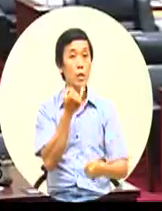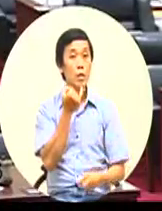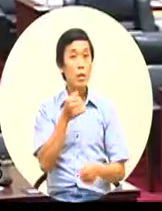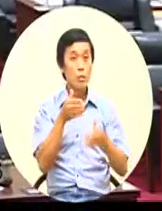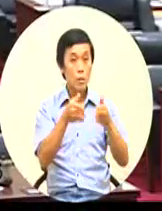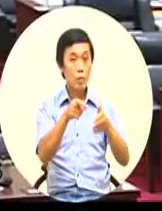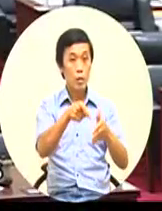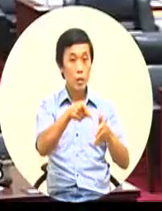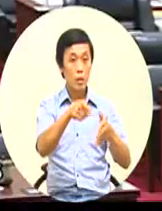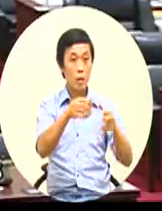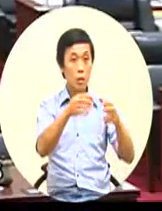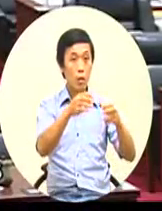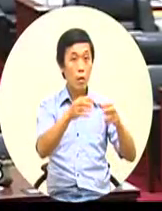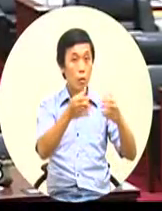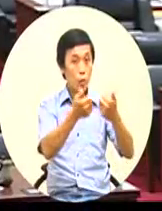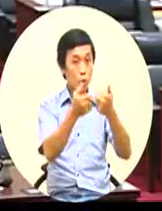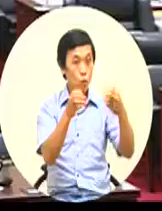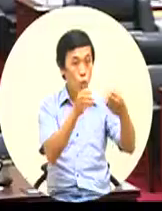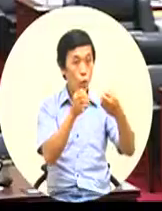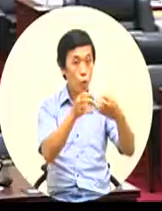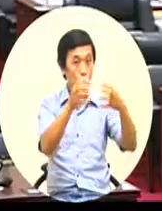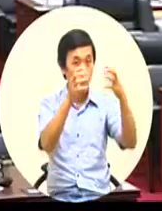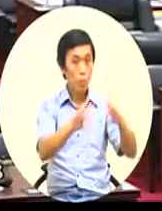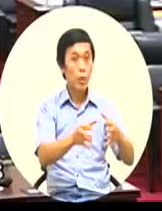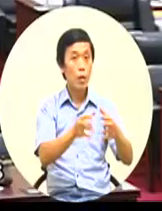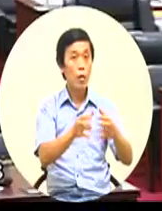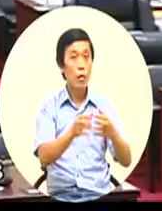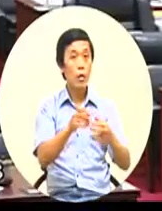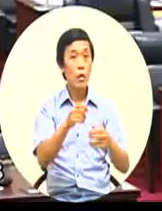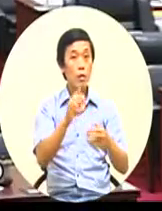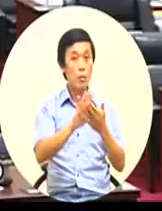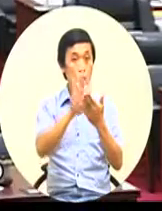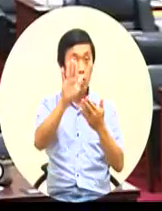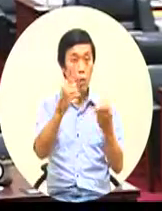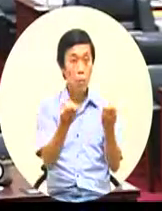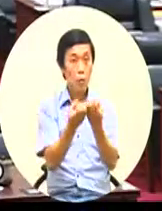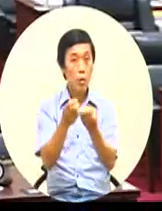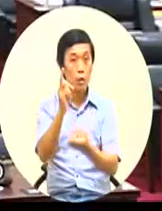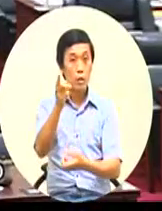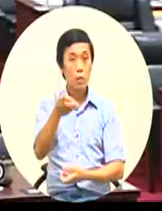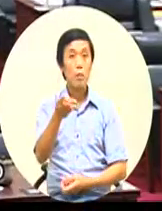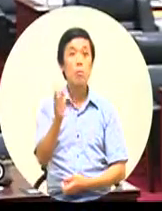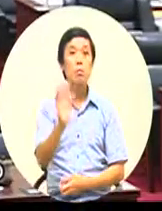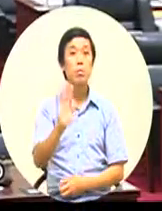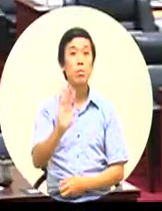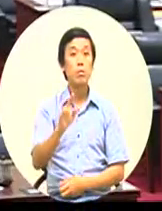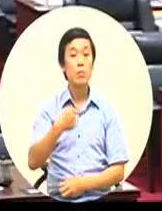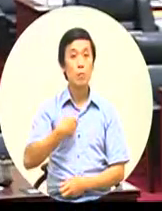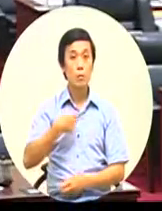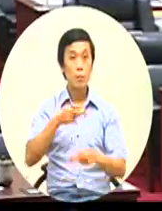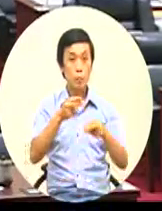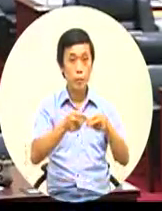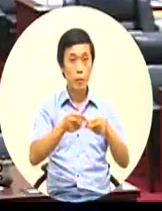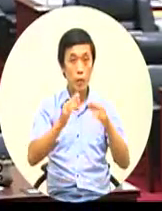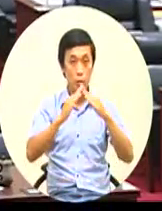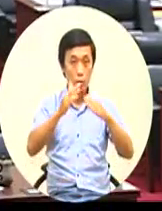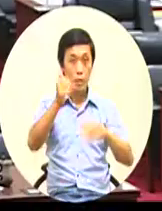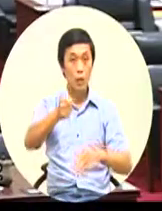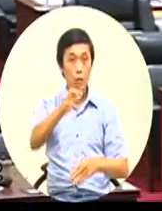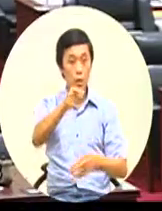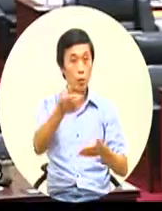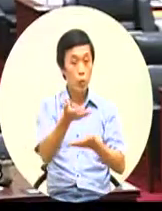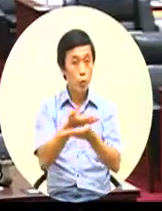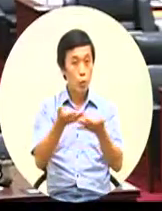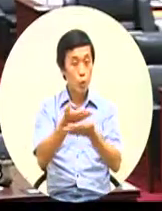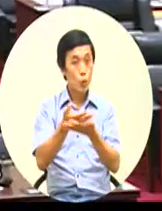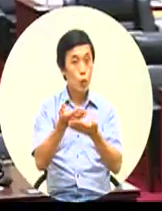平台建立起来，不要让将来有这样的事情还会再发生。我相信市长是一个有沟通能力的市长，